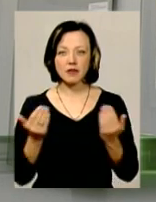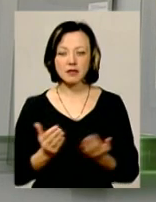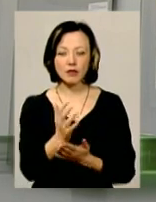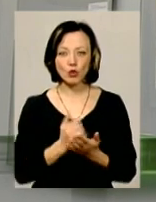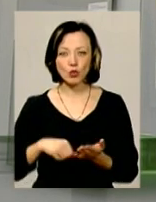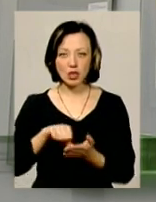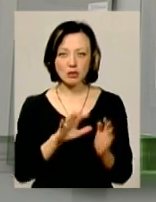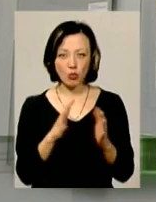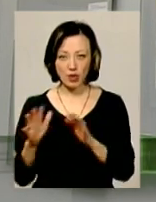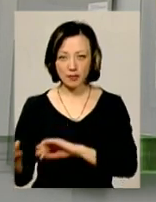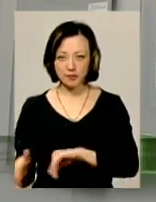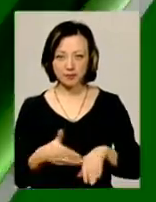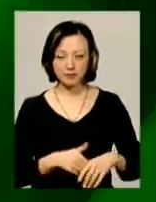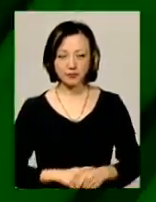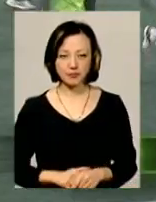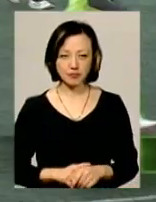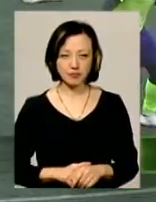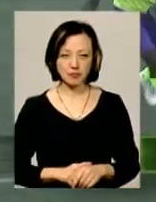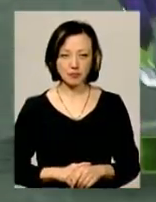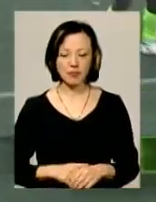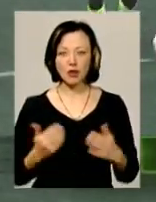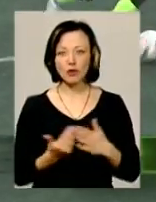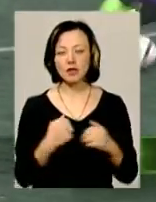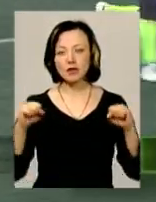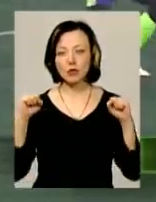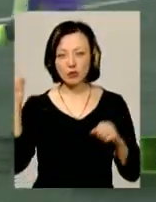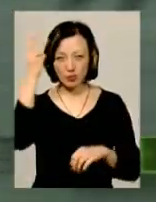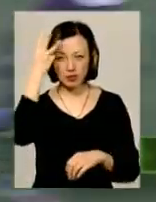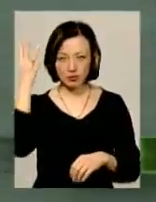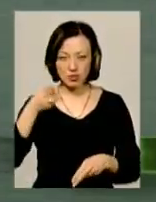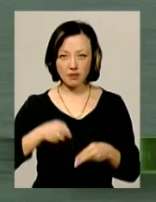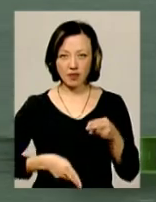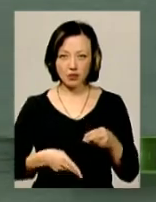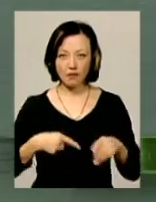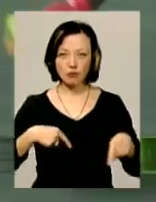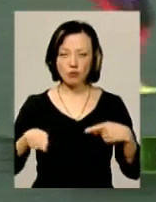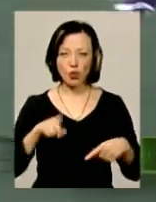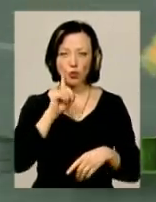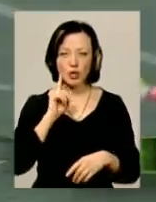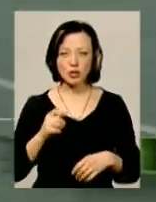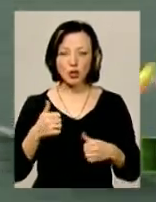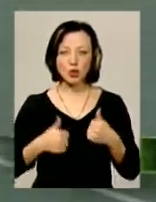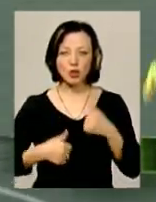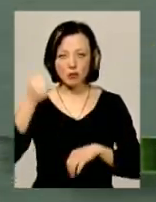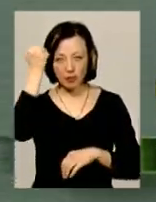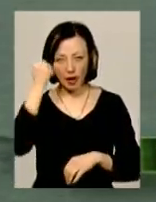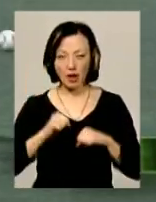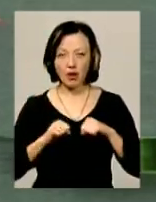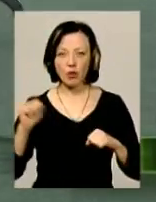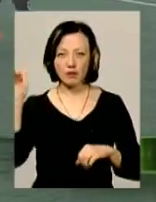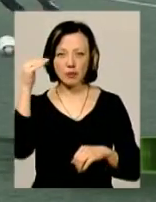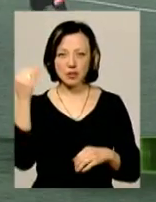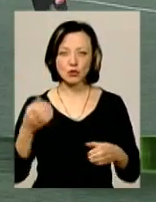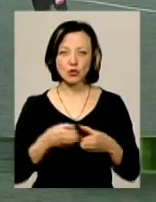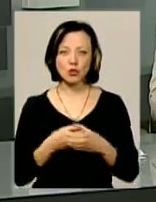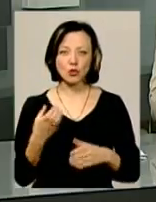подій Олександра Вовчанського. Новини спорту. В обласному центрі завершився футбольний юнацький турнір «Меморіал героїв Небесної